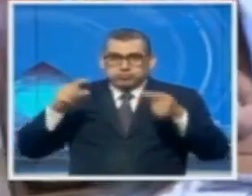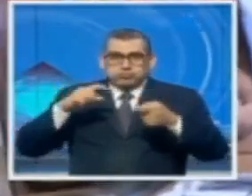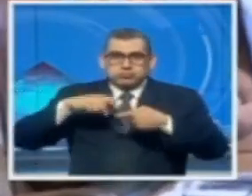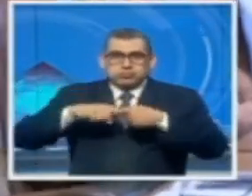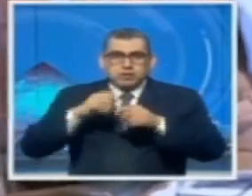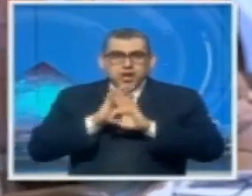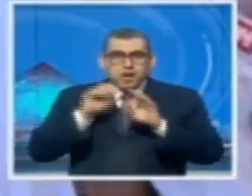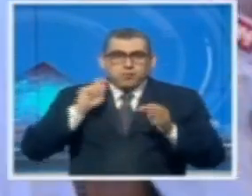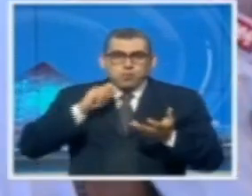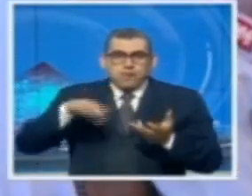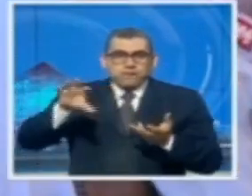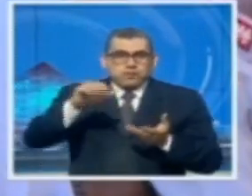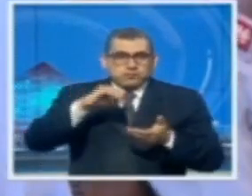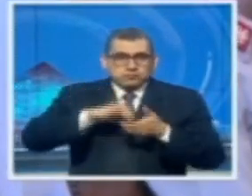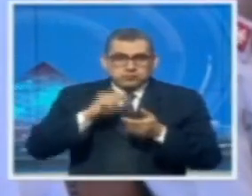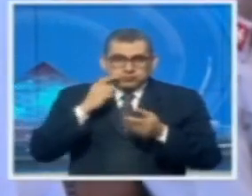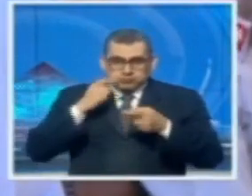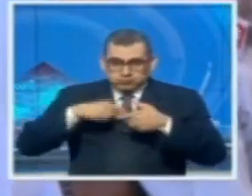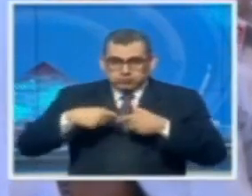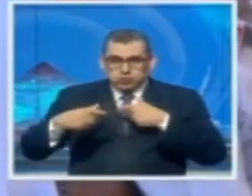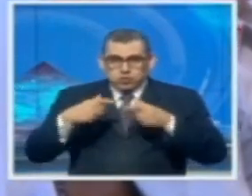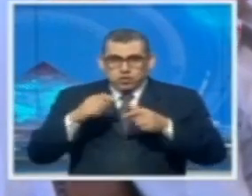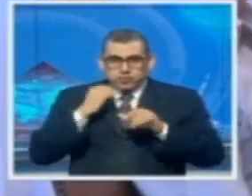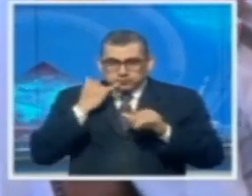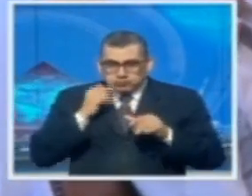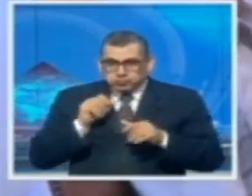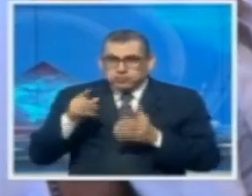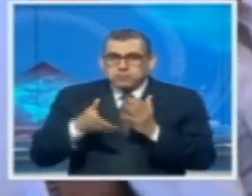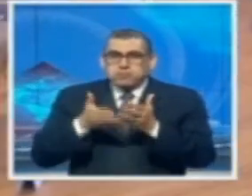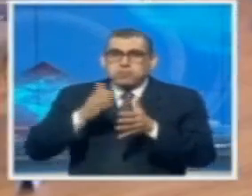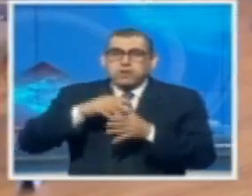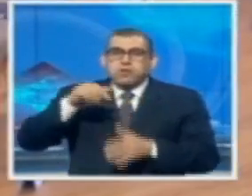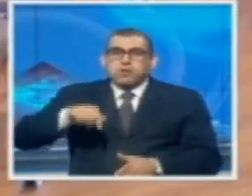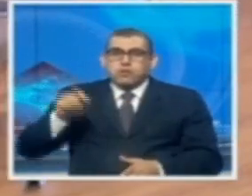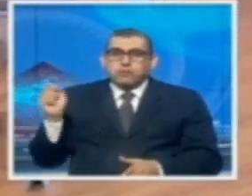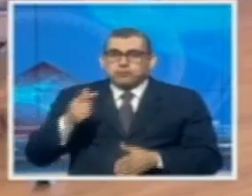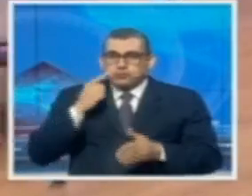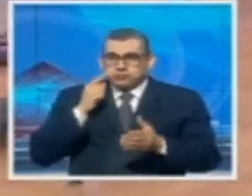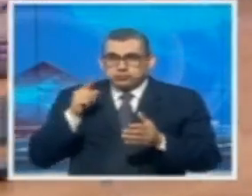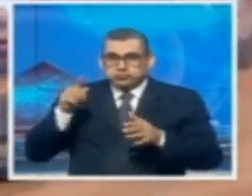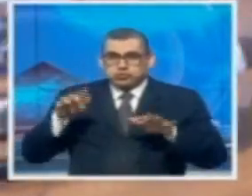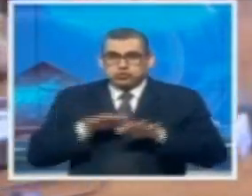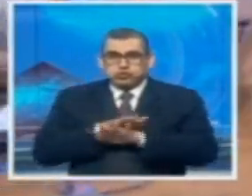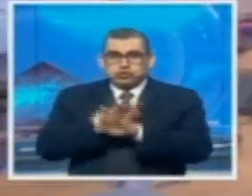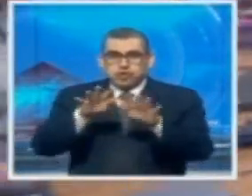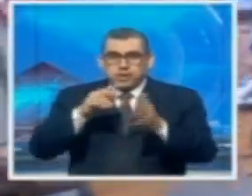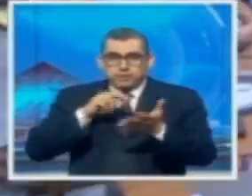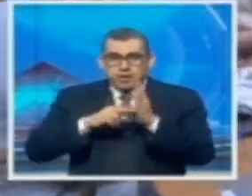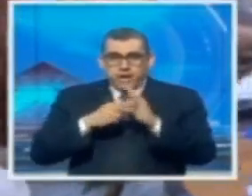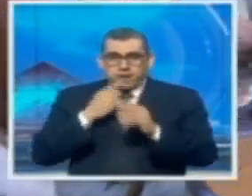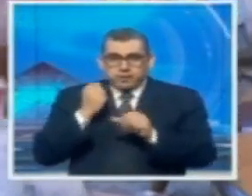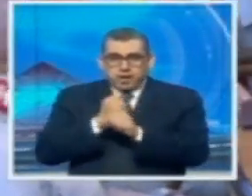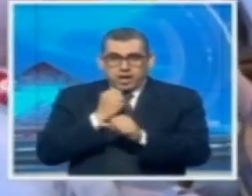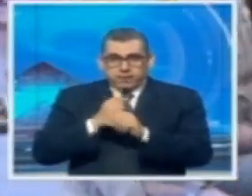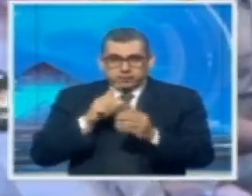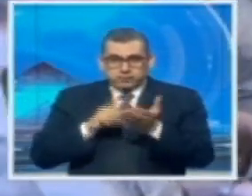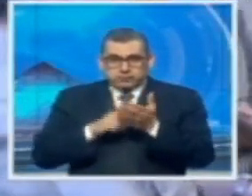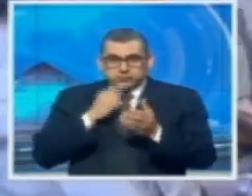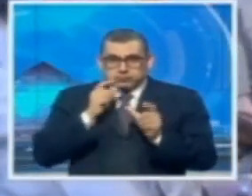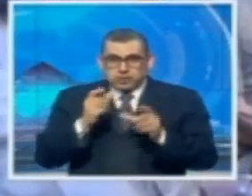كل محافظة باستخدام تكنولوجيا الاتصالات الحديثة وفي إطار شبكة موحدة